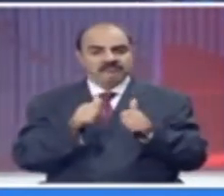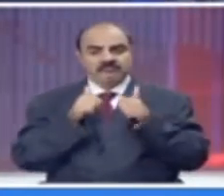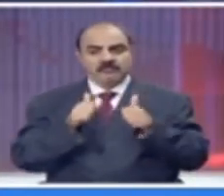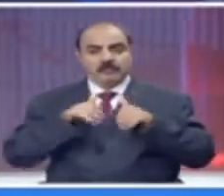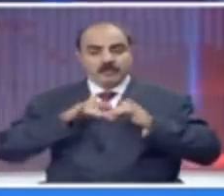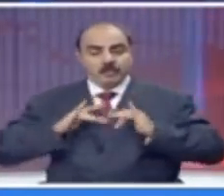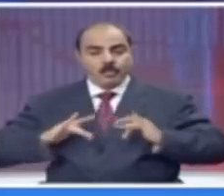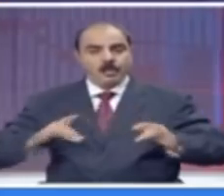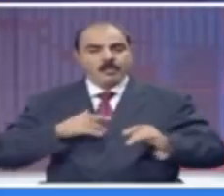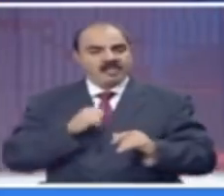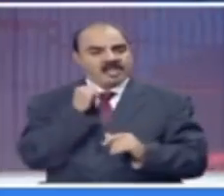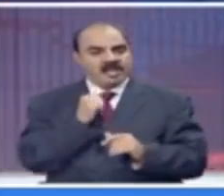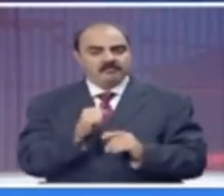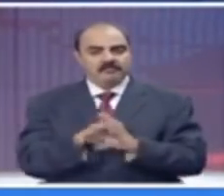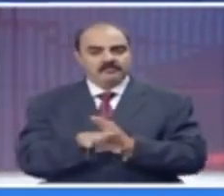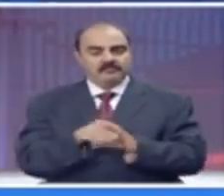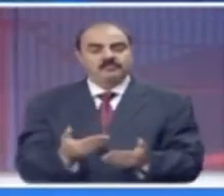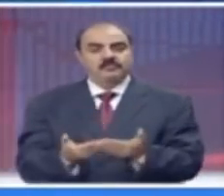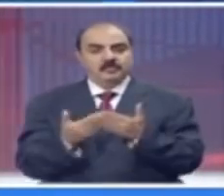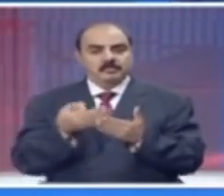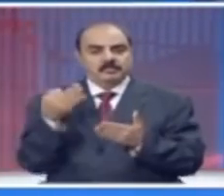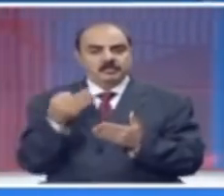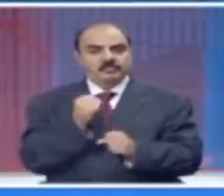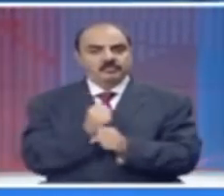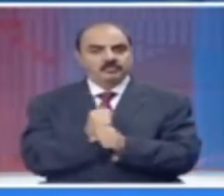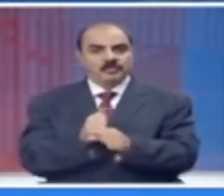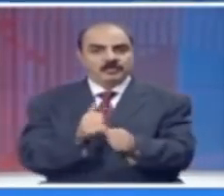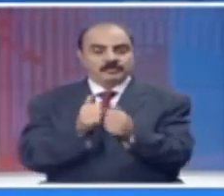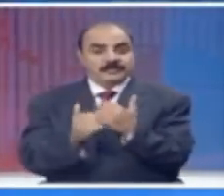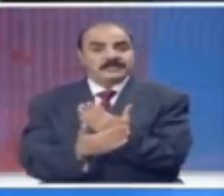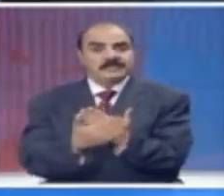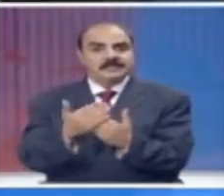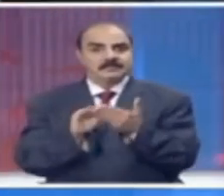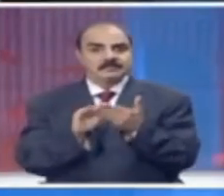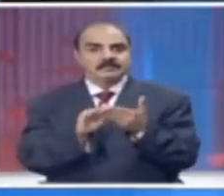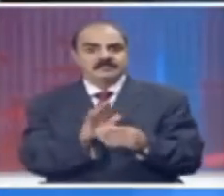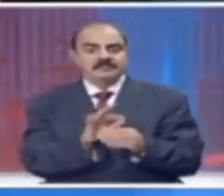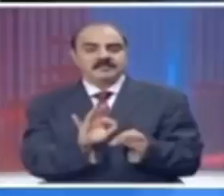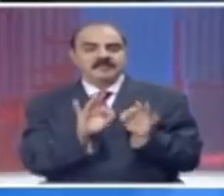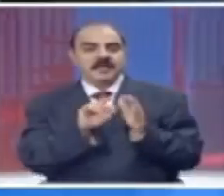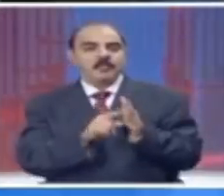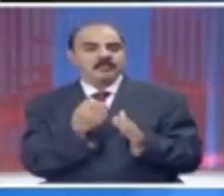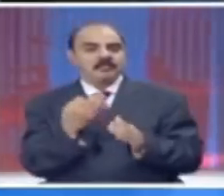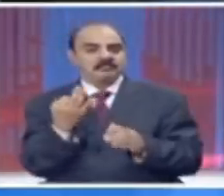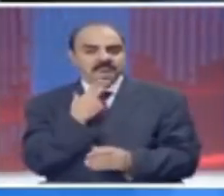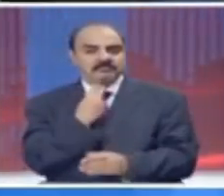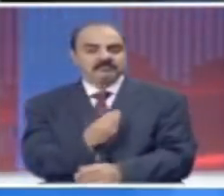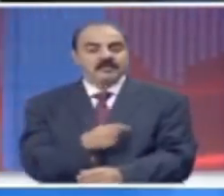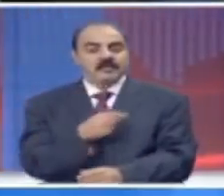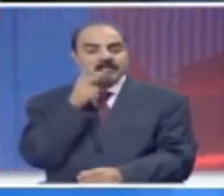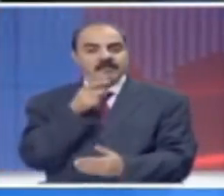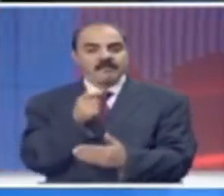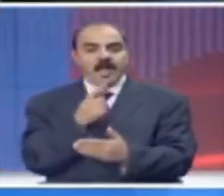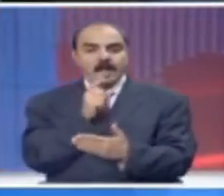وشبابا مؤكدا أن أعضاء المجلس قادرون على تقديم تجربة جديدة وفريدة وغير مسبوقة. جاء